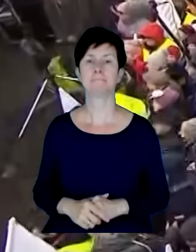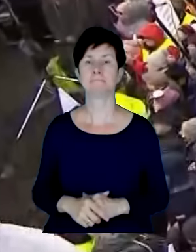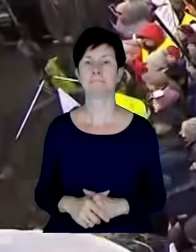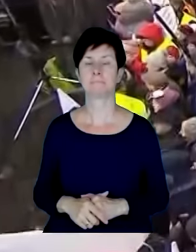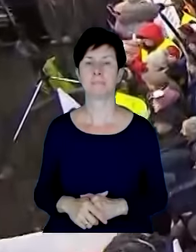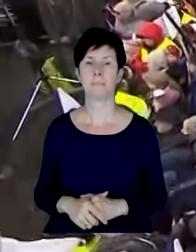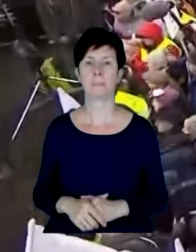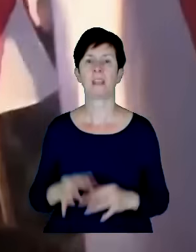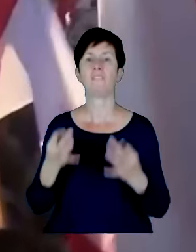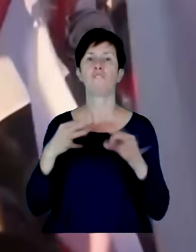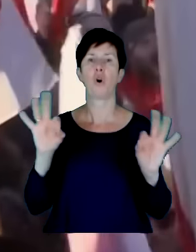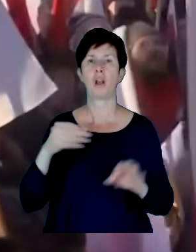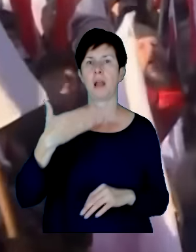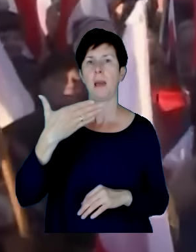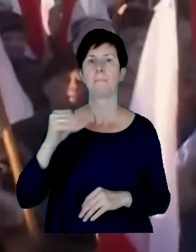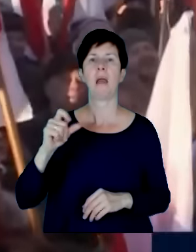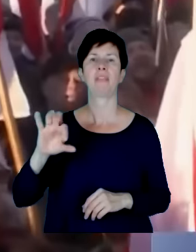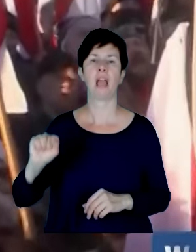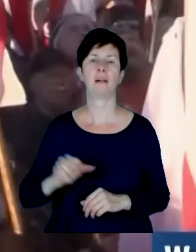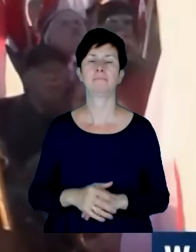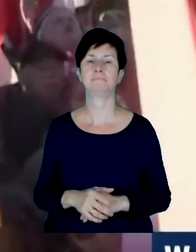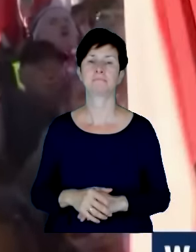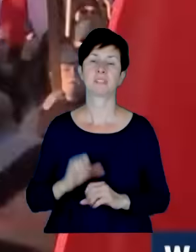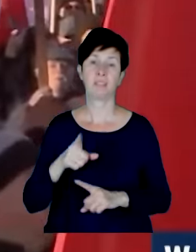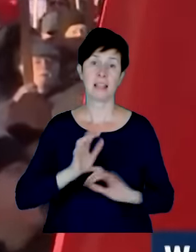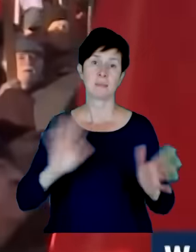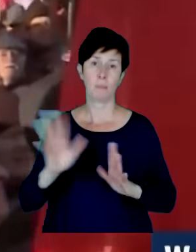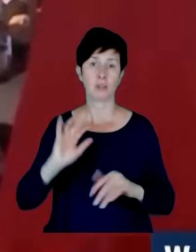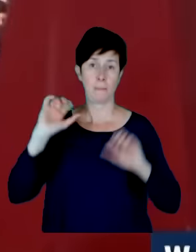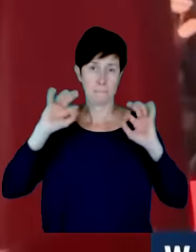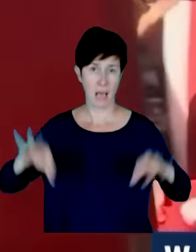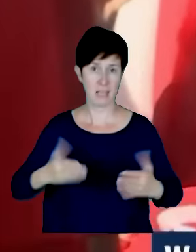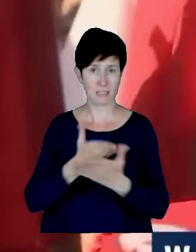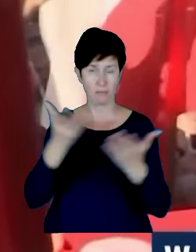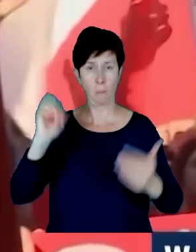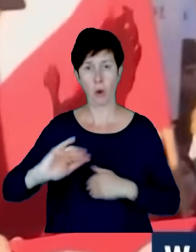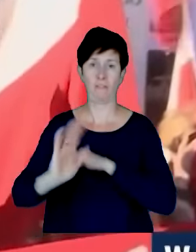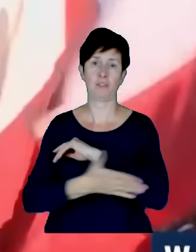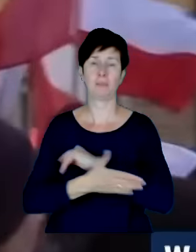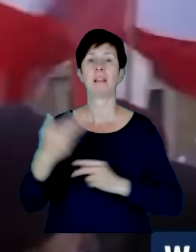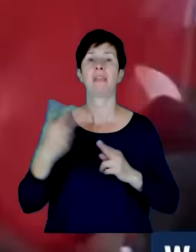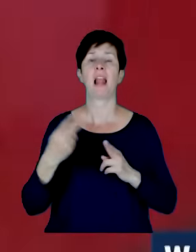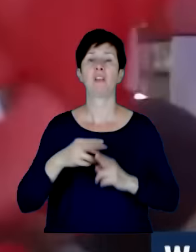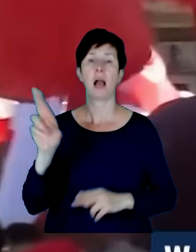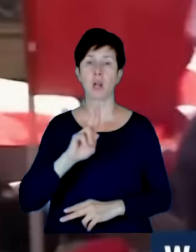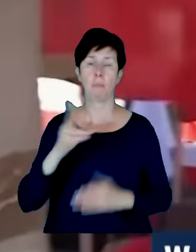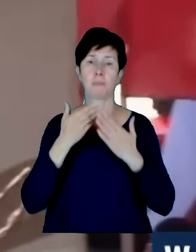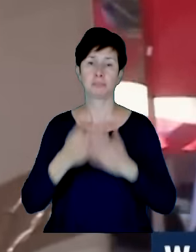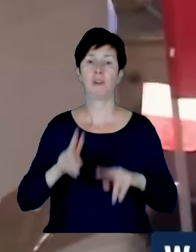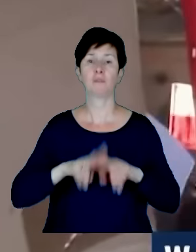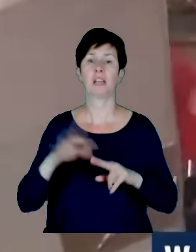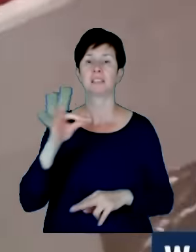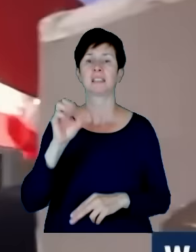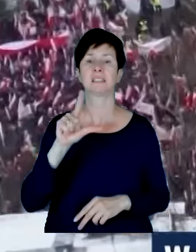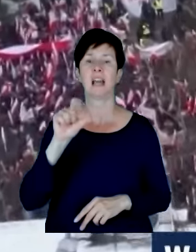media wolne media w ten sposób mogą państwo wesprzeć na przykład telewizję Republika za pośrednictwem fundacji salvatti